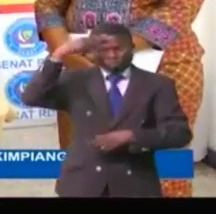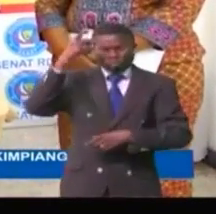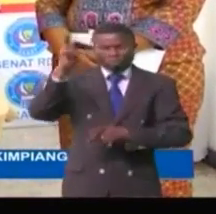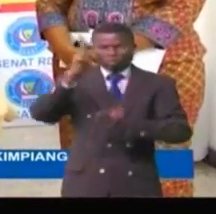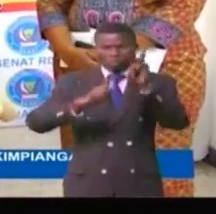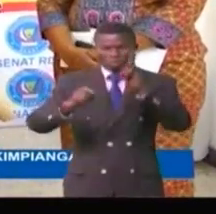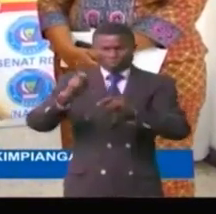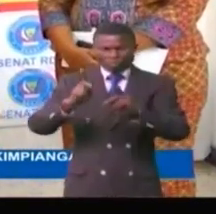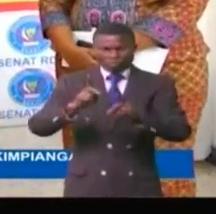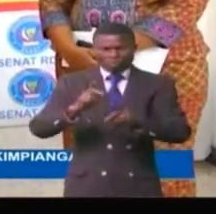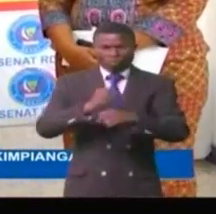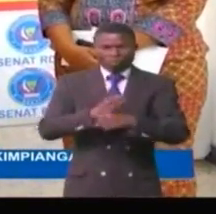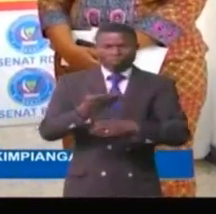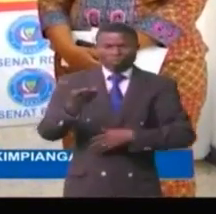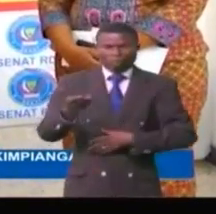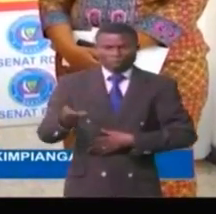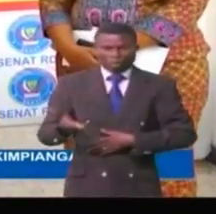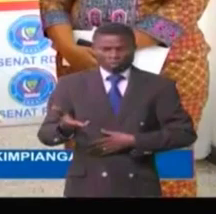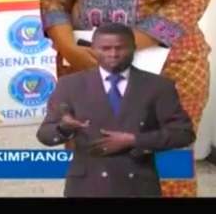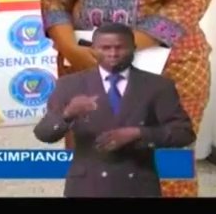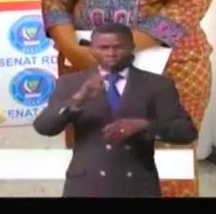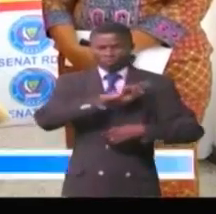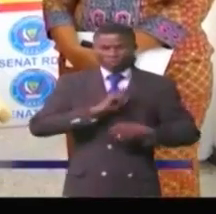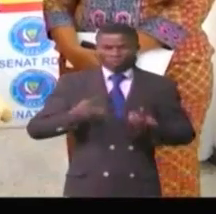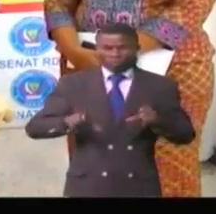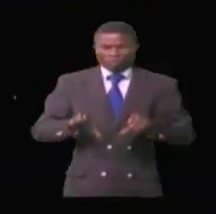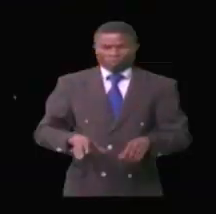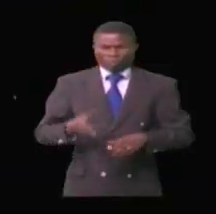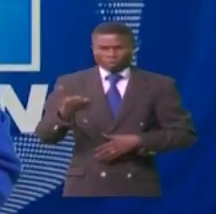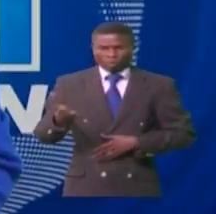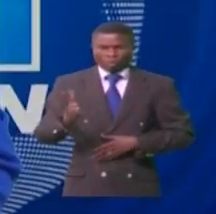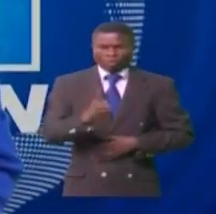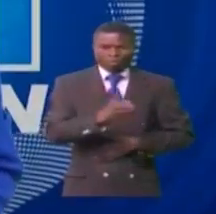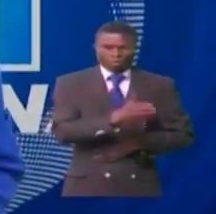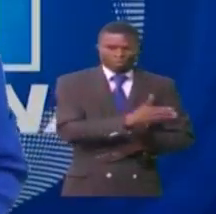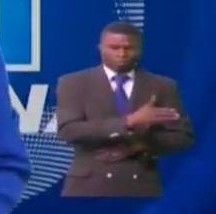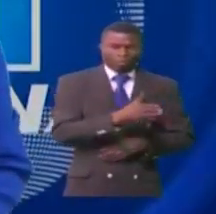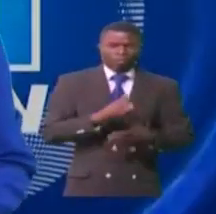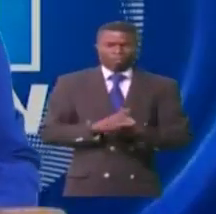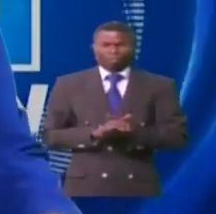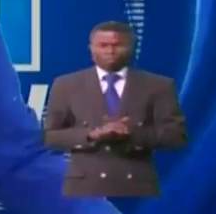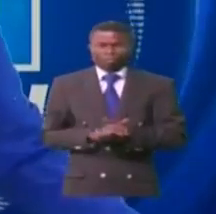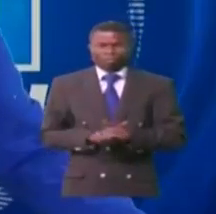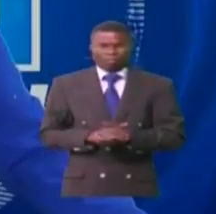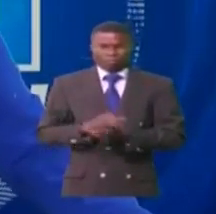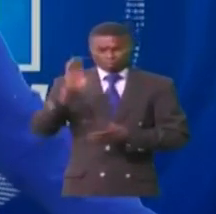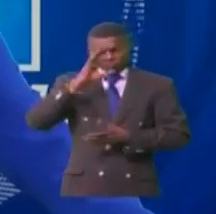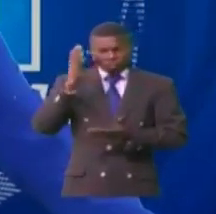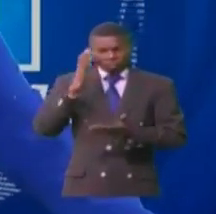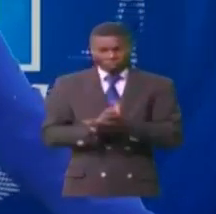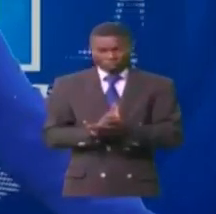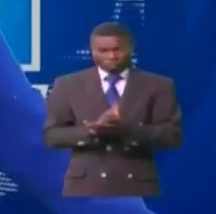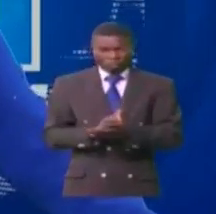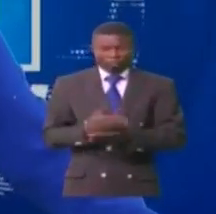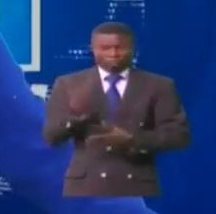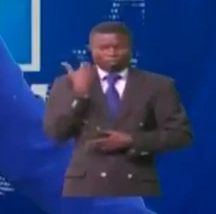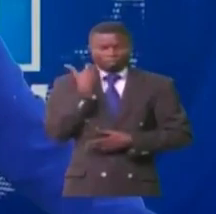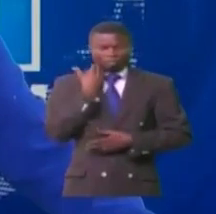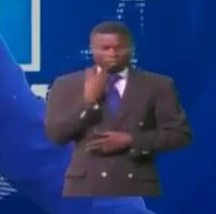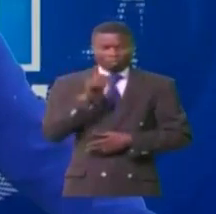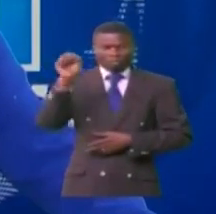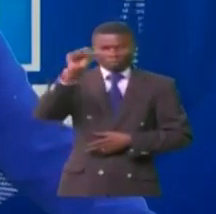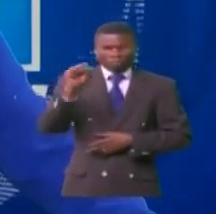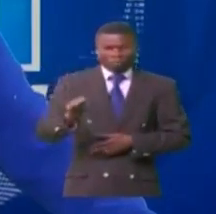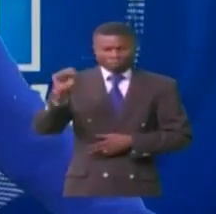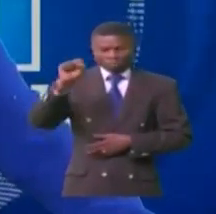qui vont être mises en place ici en RDC. Lutte contre la drépanocytose